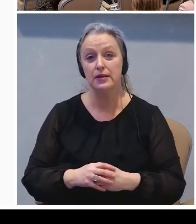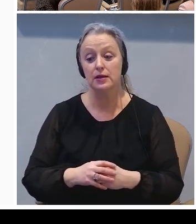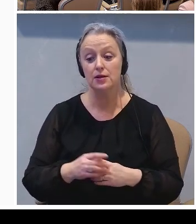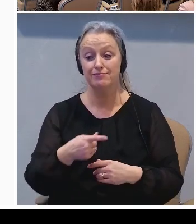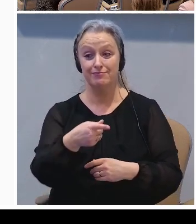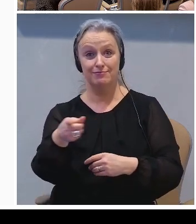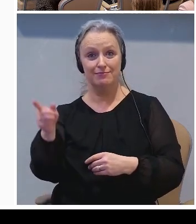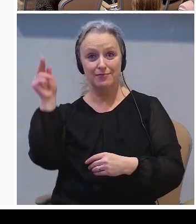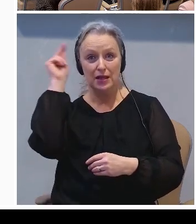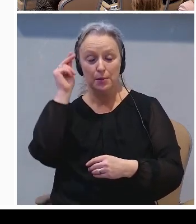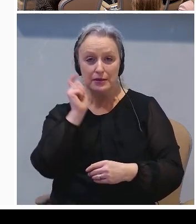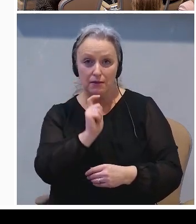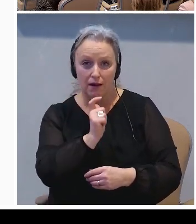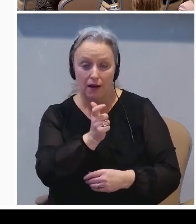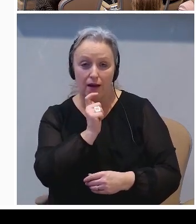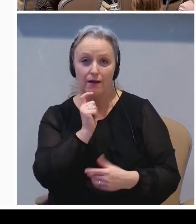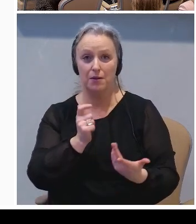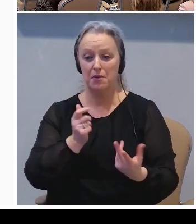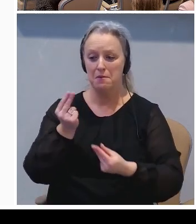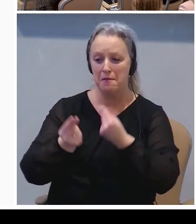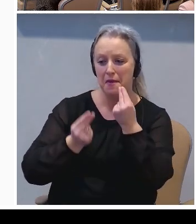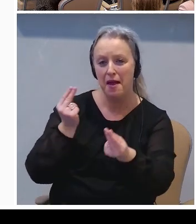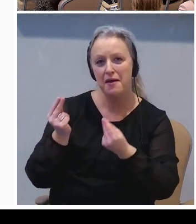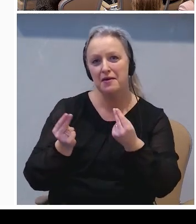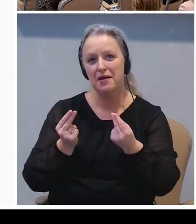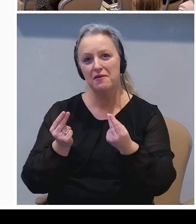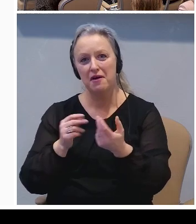Nad on õppinud rääkima, nad mängivad keerukaid mänge.